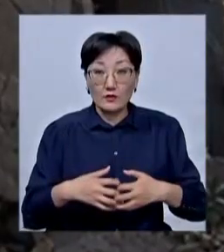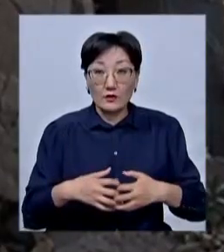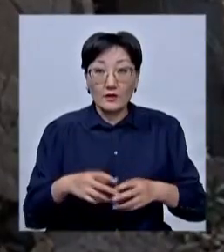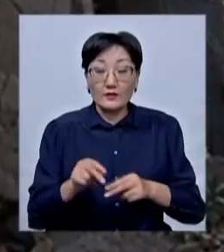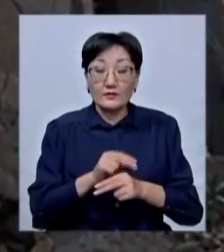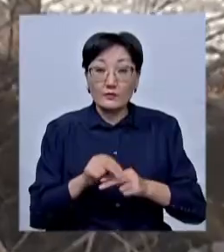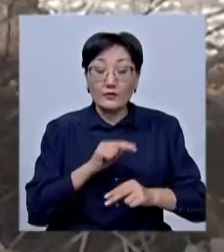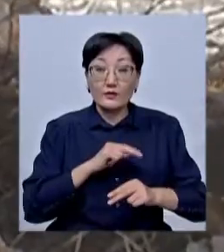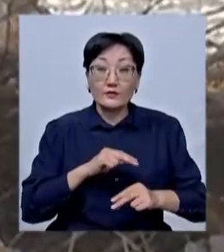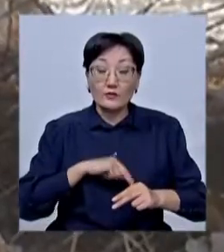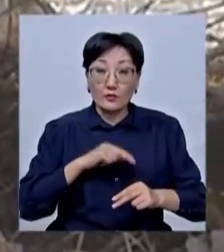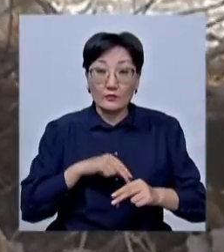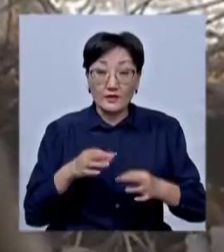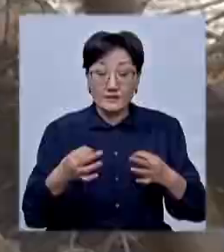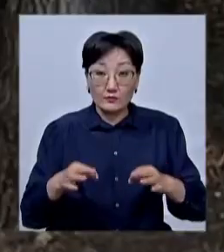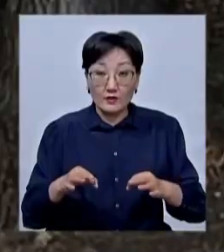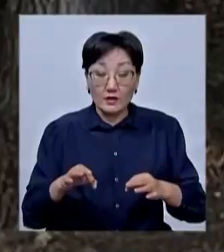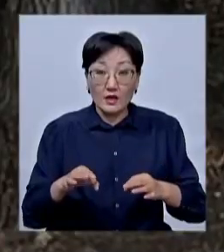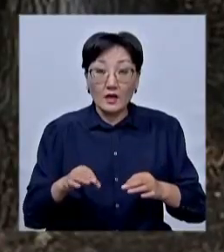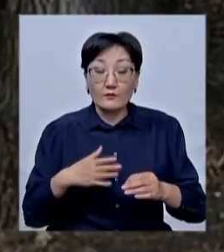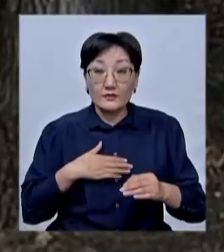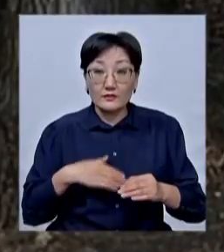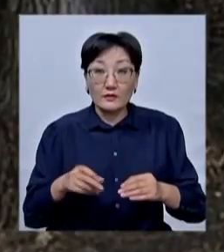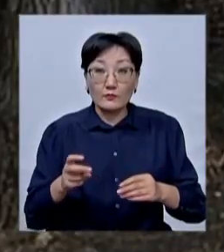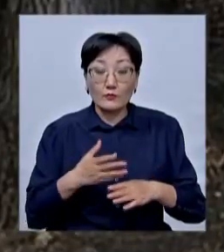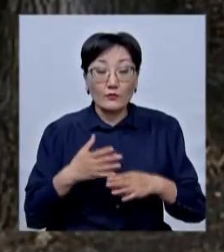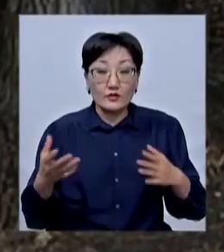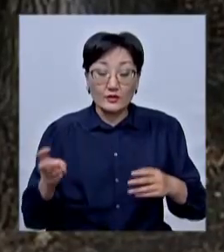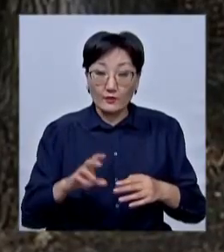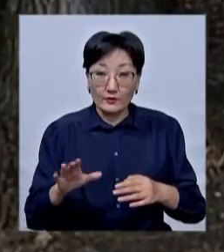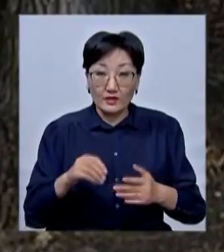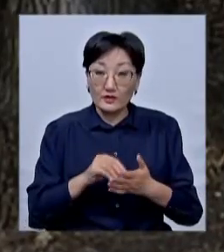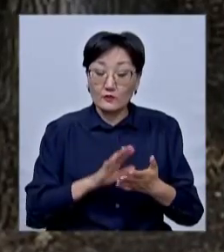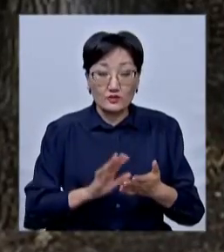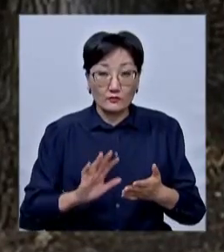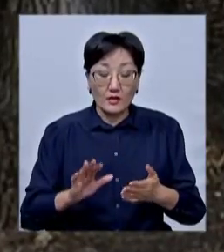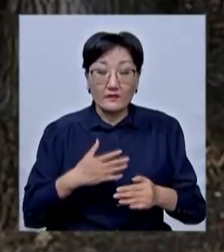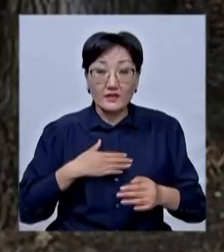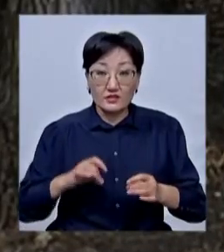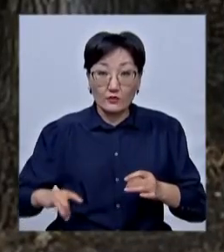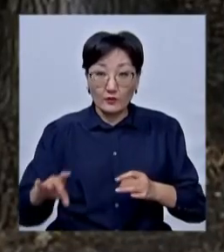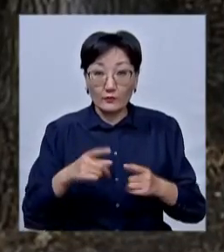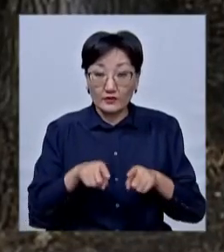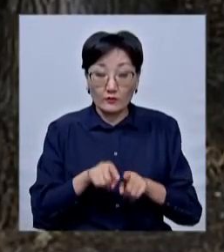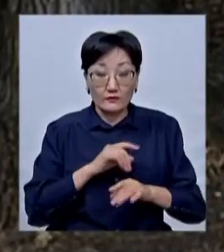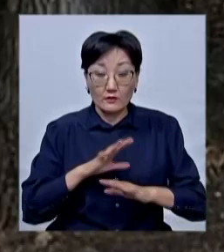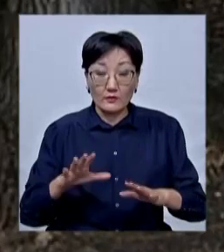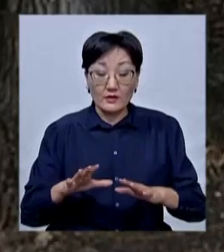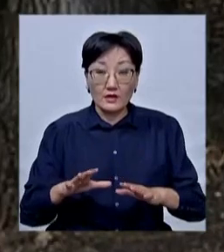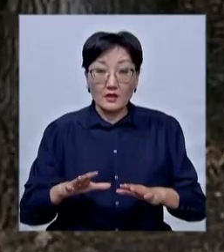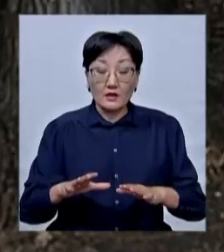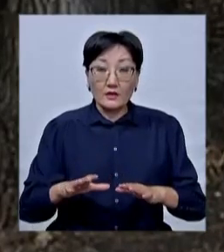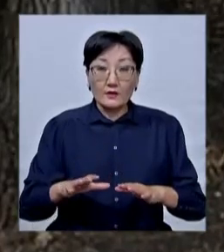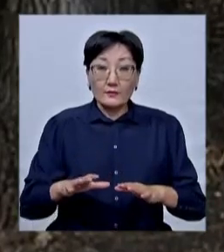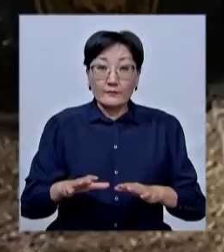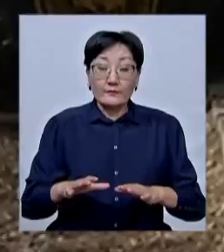труду. Таких не было, они как освобождаются от нас, они больше не приходят к нам, на учет не ставят. В нашем районе не было таких. Рецидентов никаких?